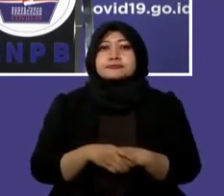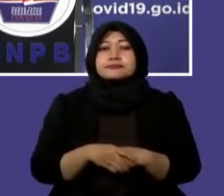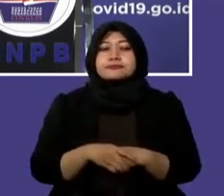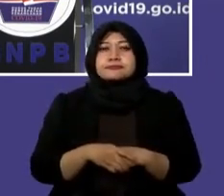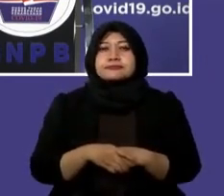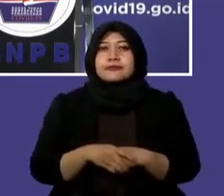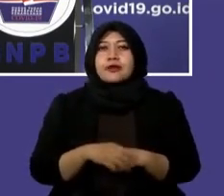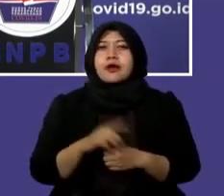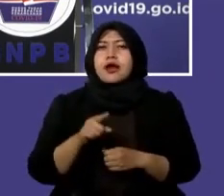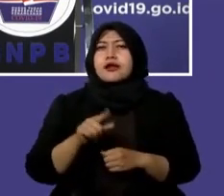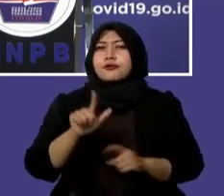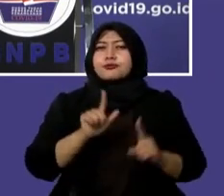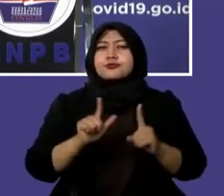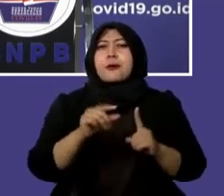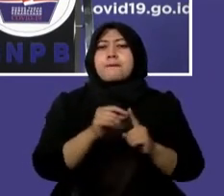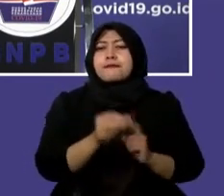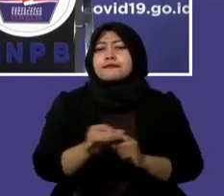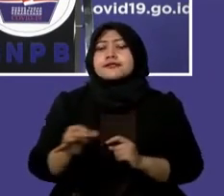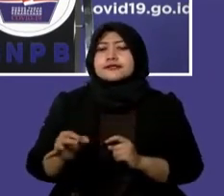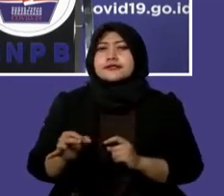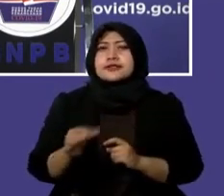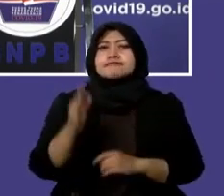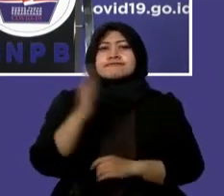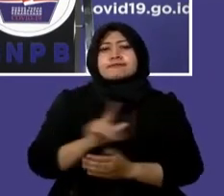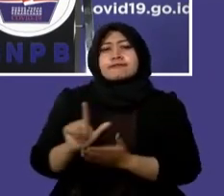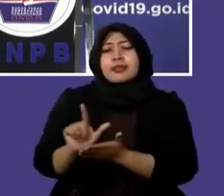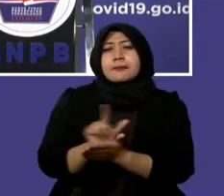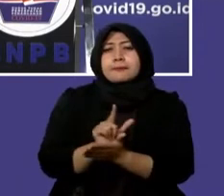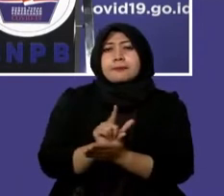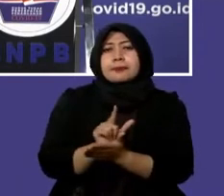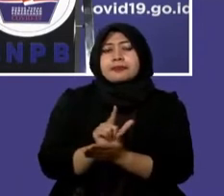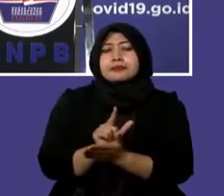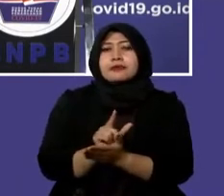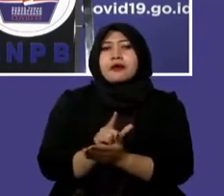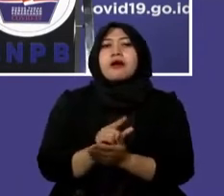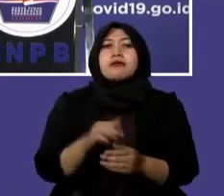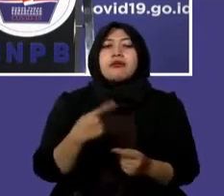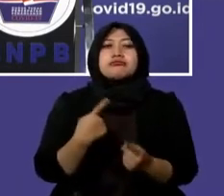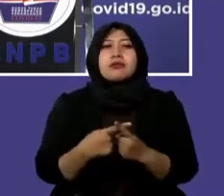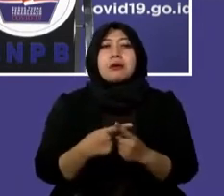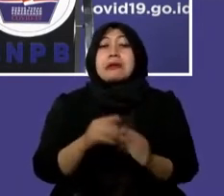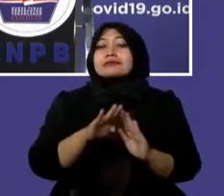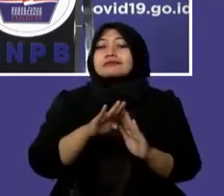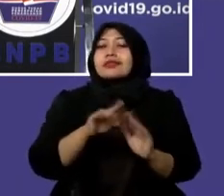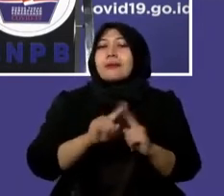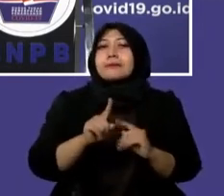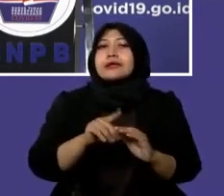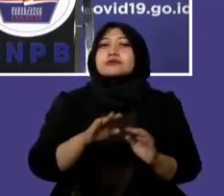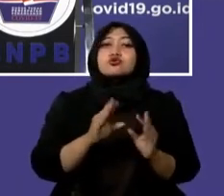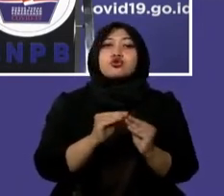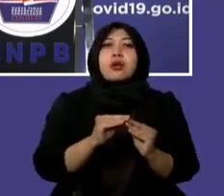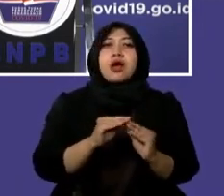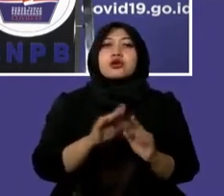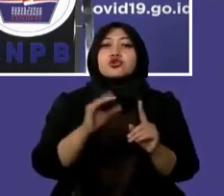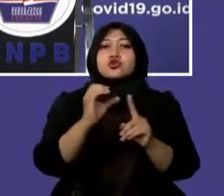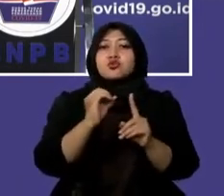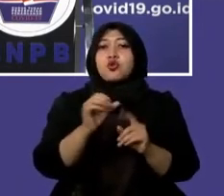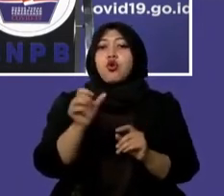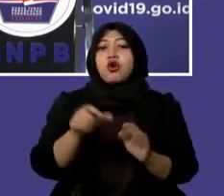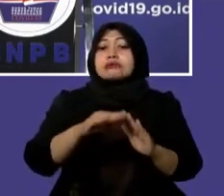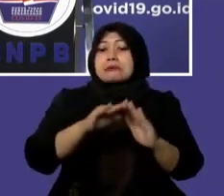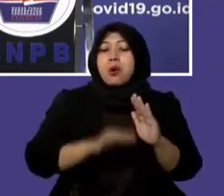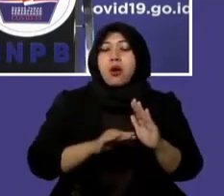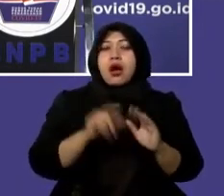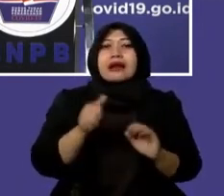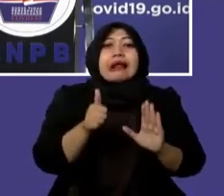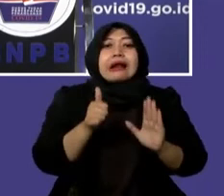Kita lihat ada 17 provinsi yang hari ini melaporkan penambahan kasusnya di bawah 10 orang. Bahkan ada